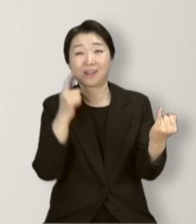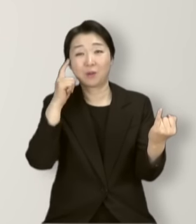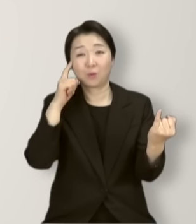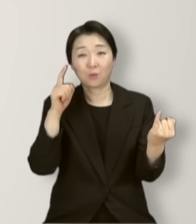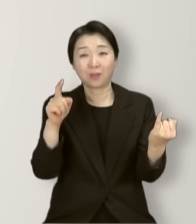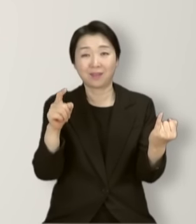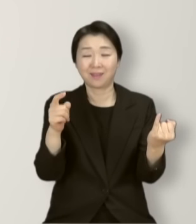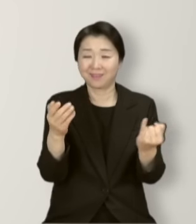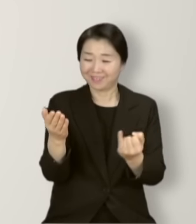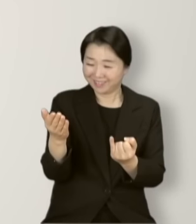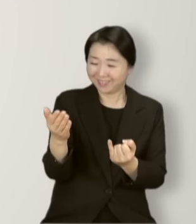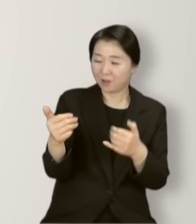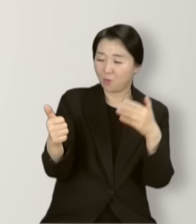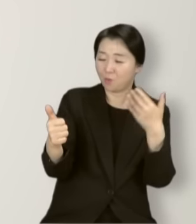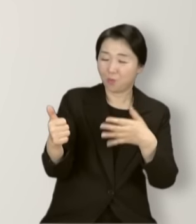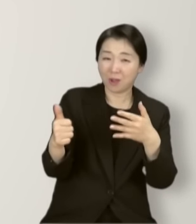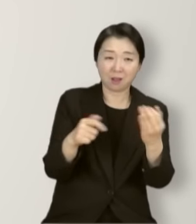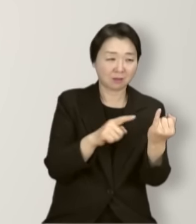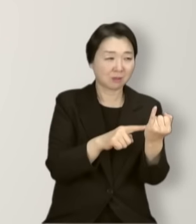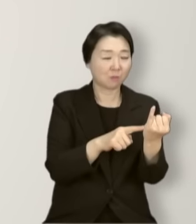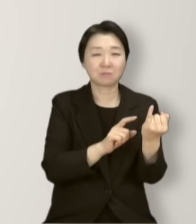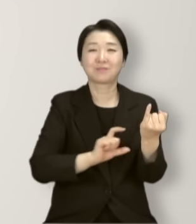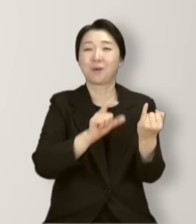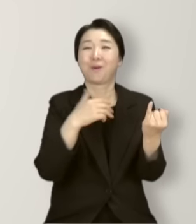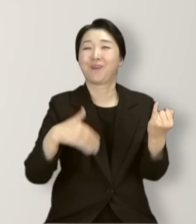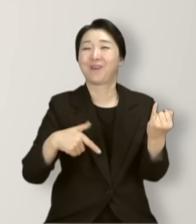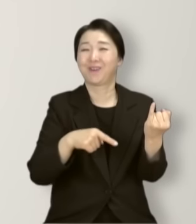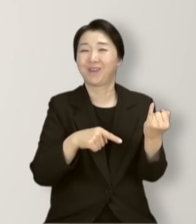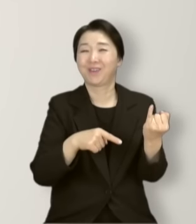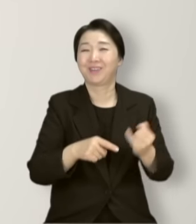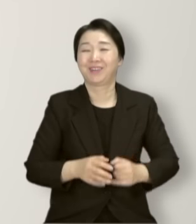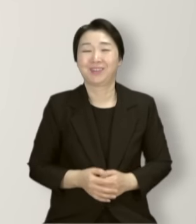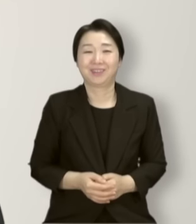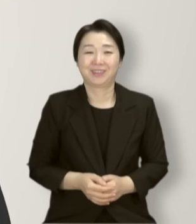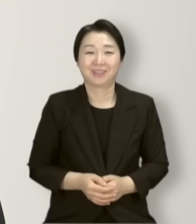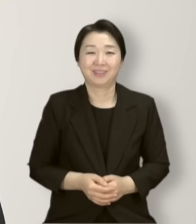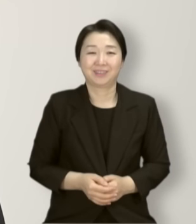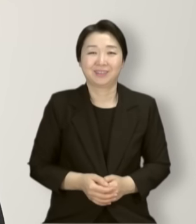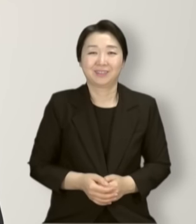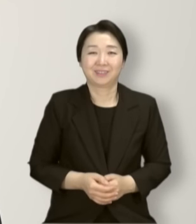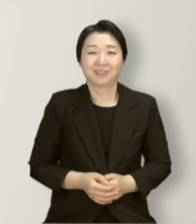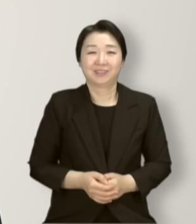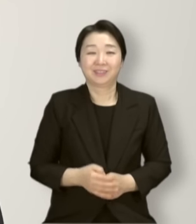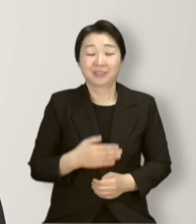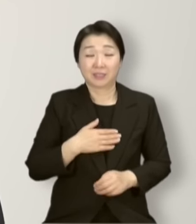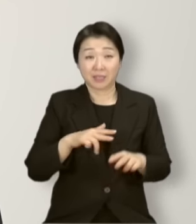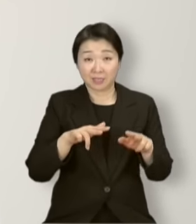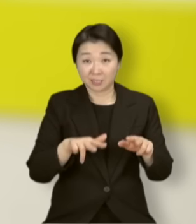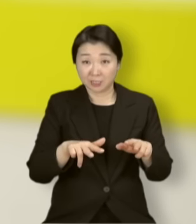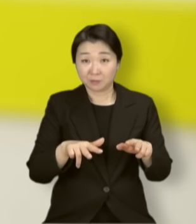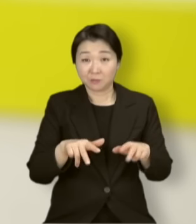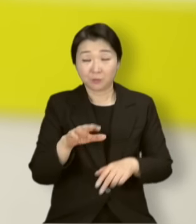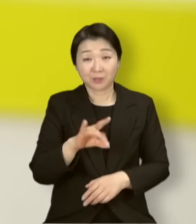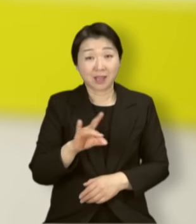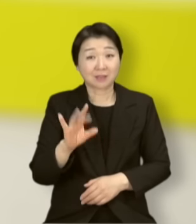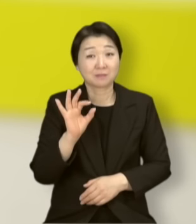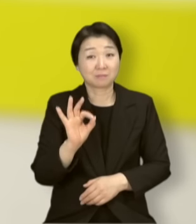예. 총장님도 대단하시지만 예. 사모님도 정말 대단하십니다. 근데 제가 이건 지금도 가끔